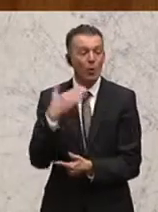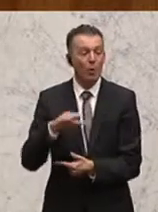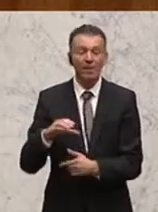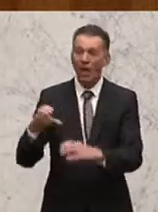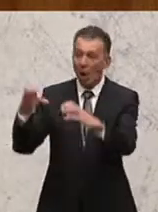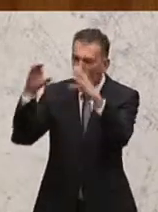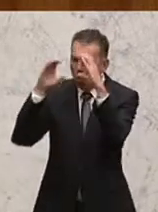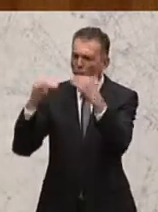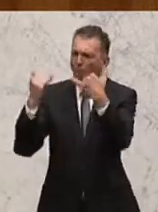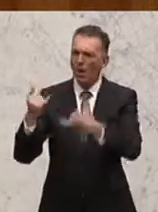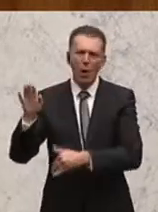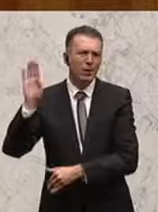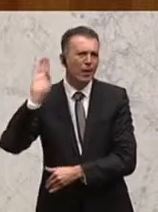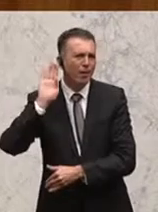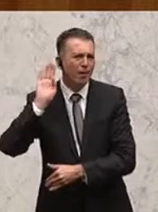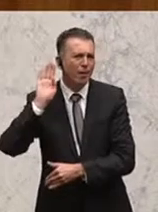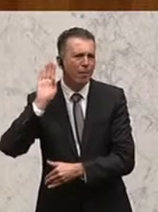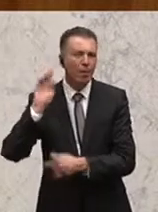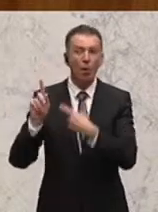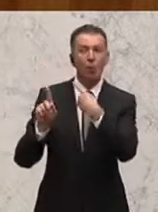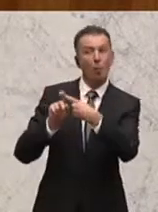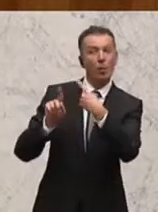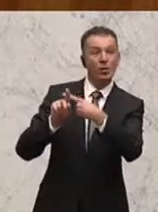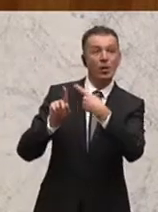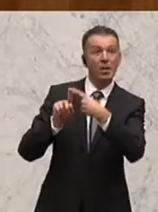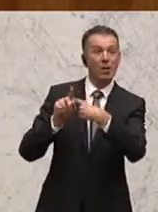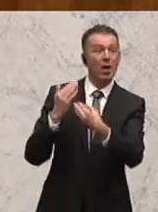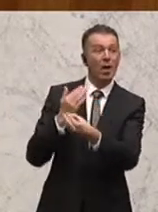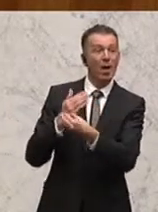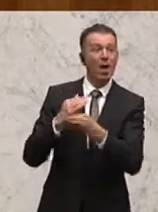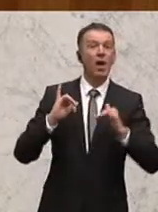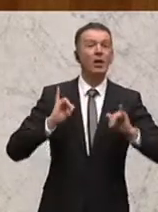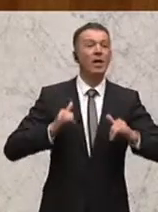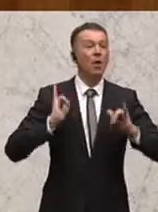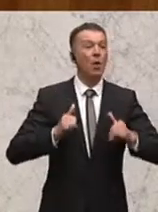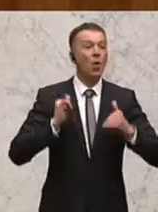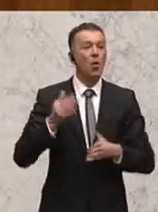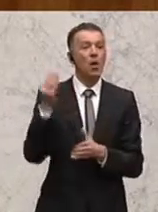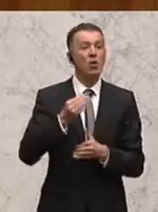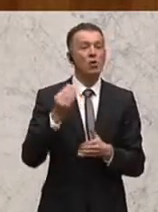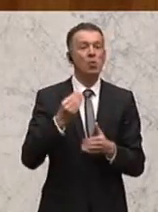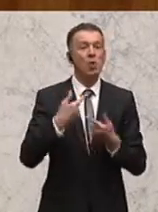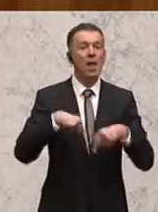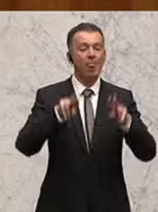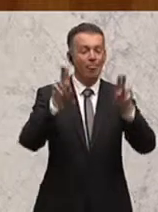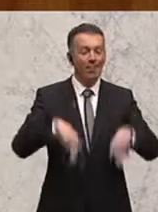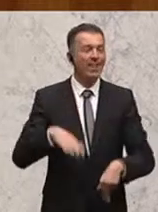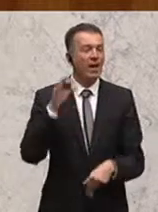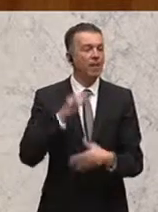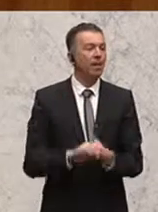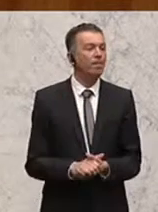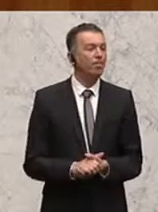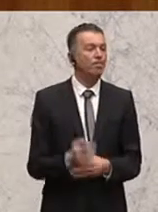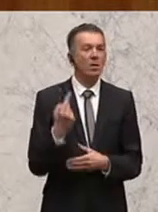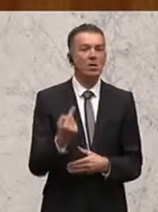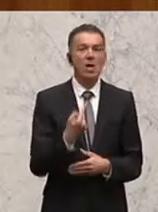ÖVP höre ich heute sehr positive Töne. Die Tiroler Schullandesrätin